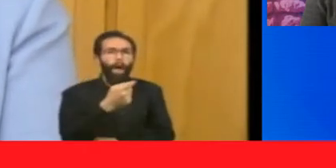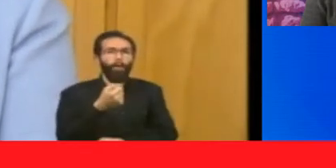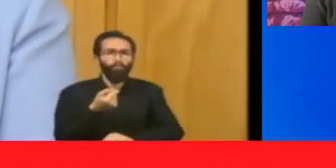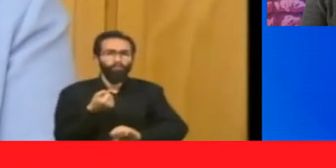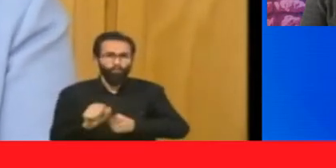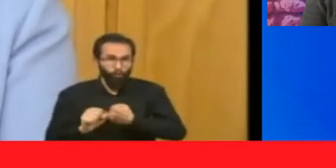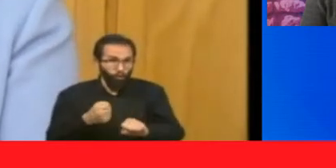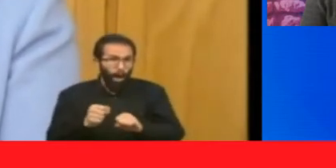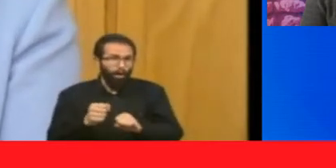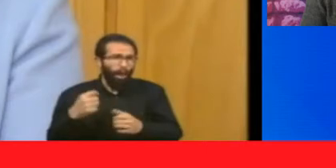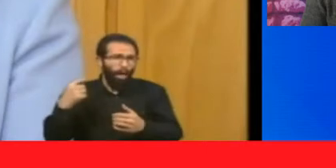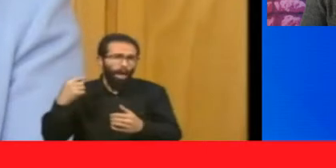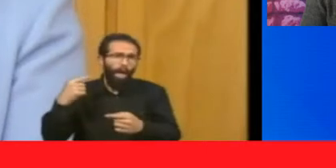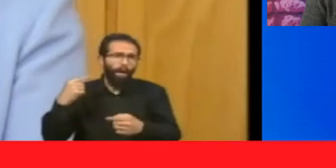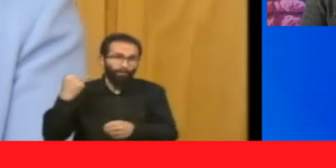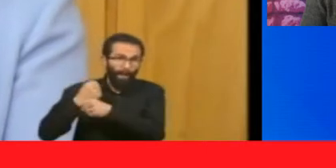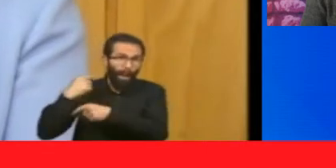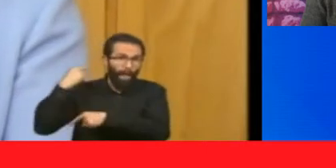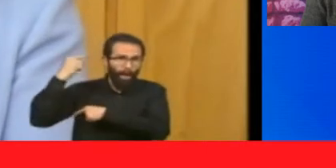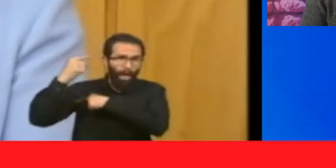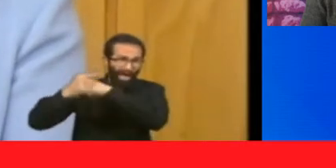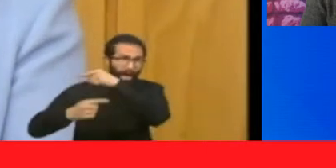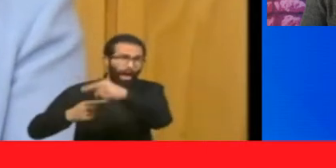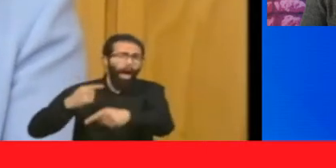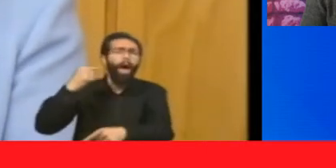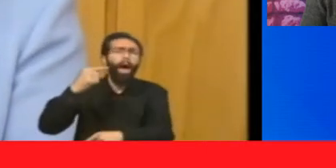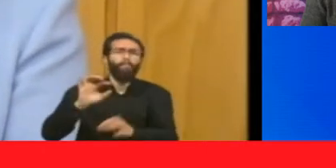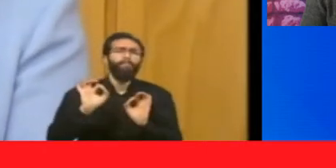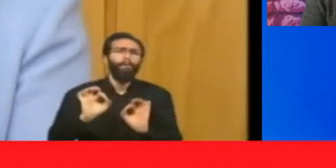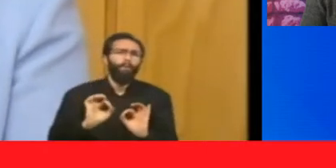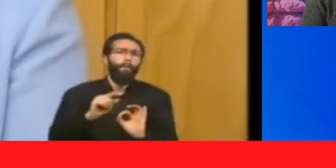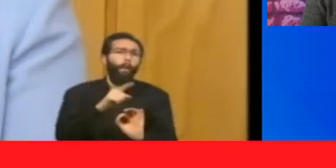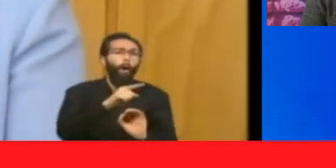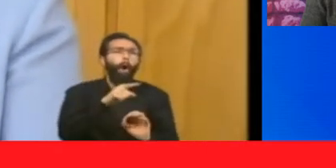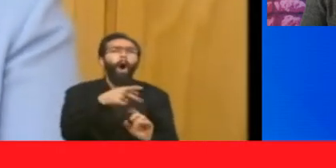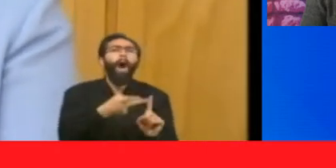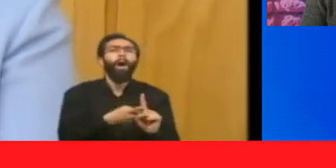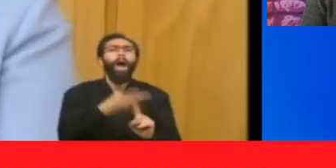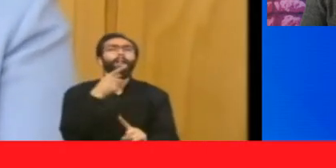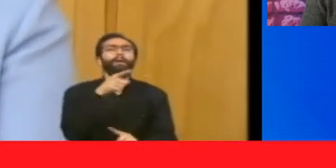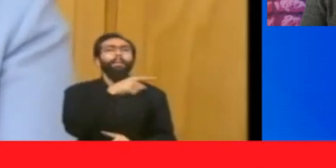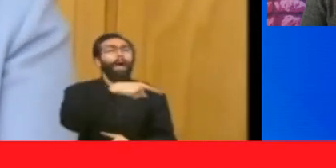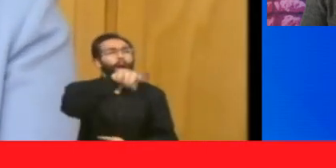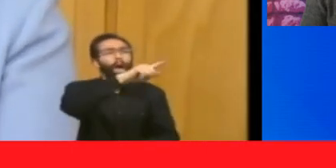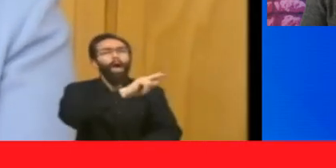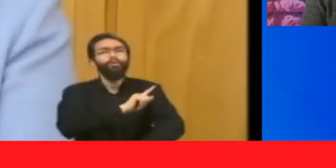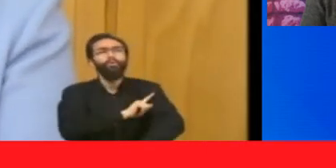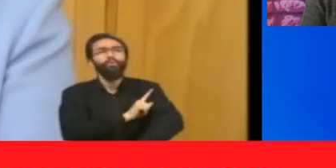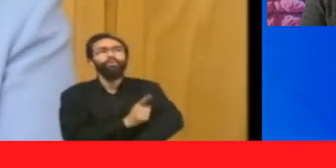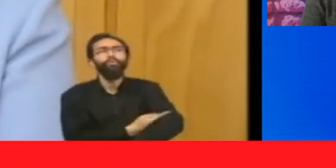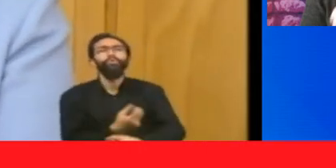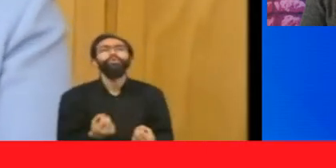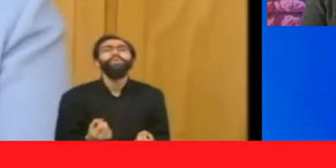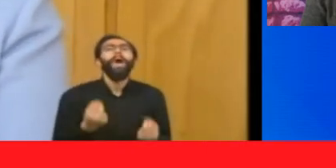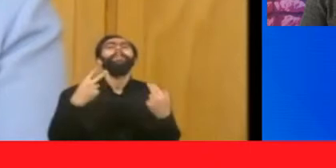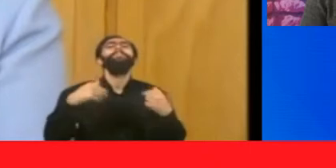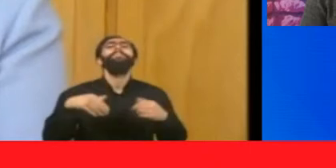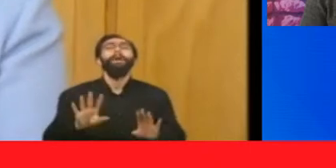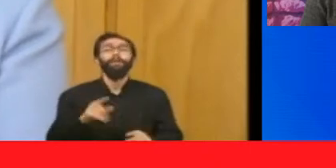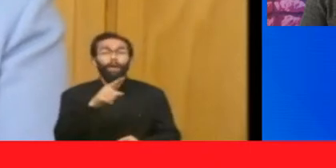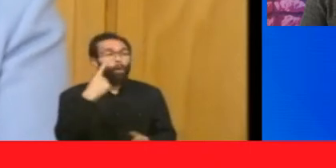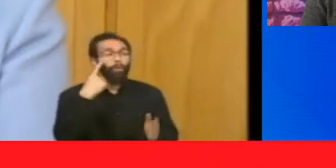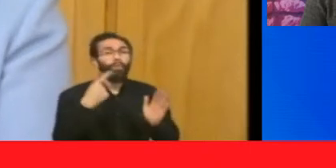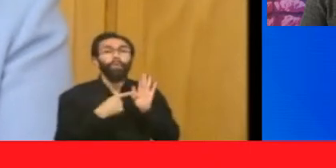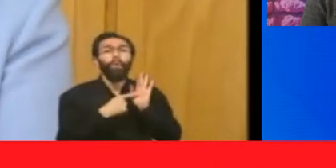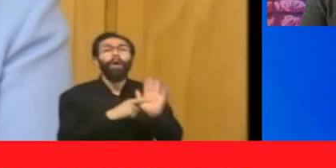kararlılığını ortadan kaldırmaya asla gücünüz yetmeyecektir. Görmediyseniz bir kez daha